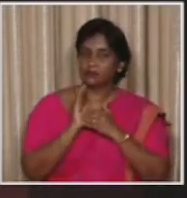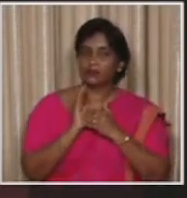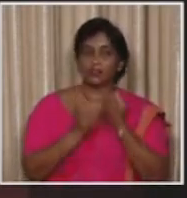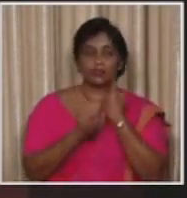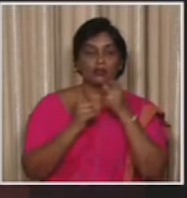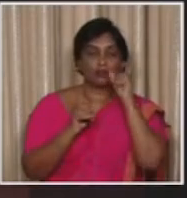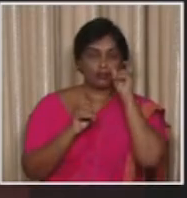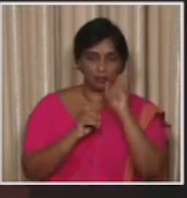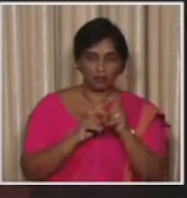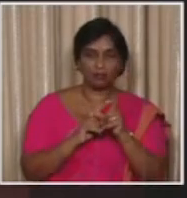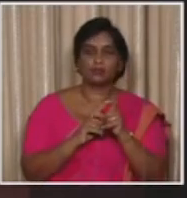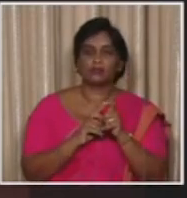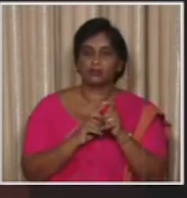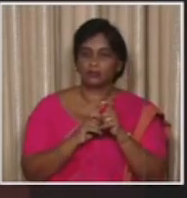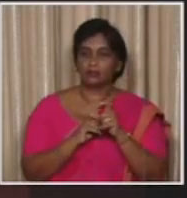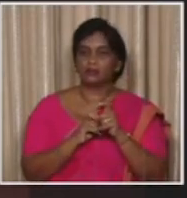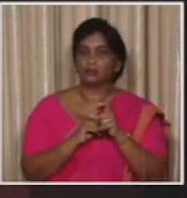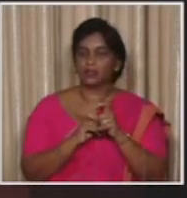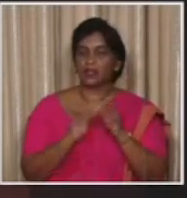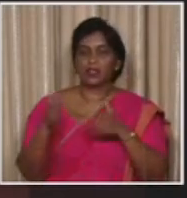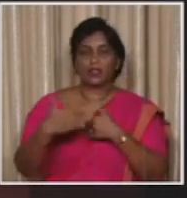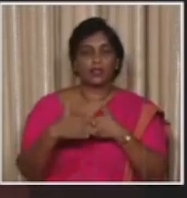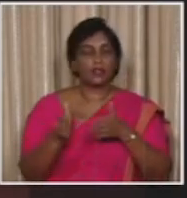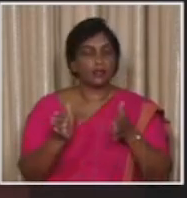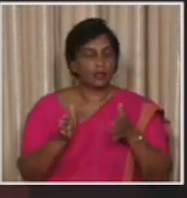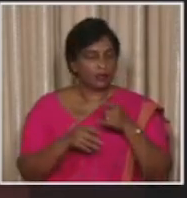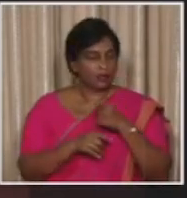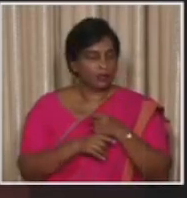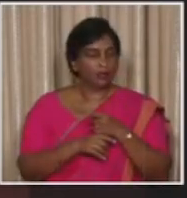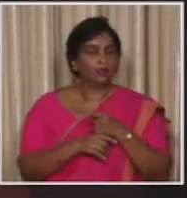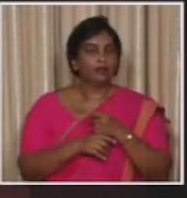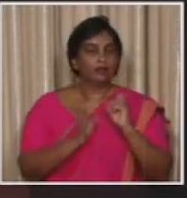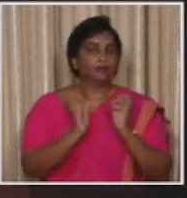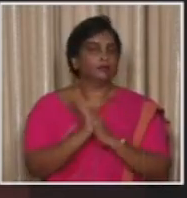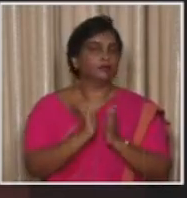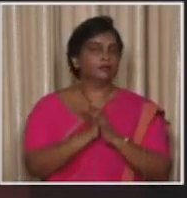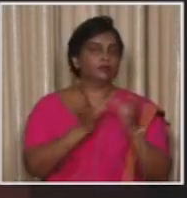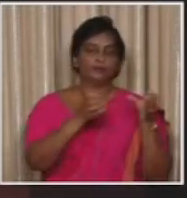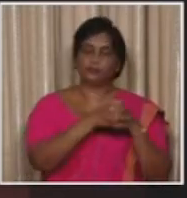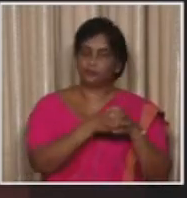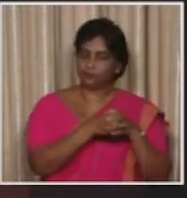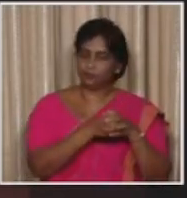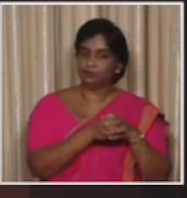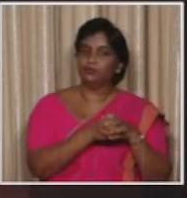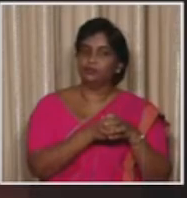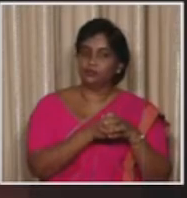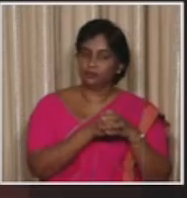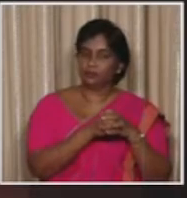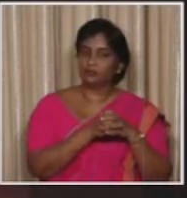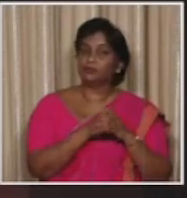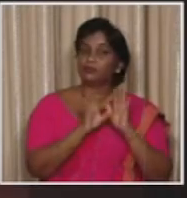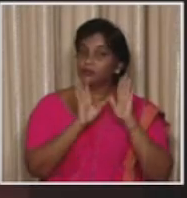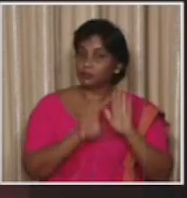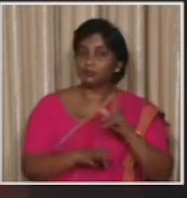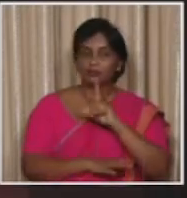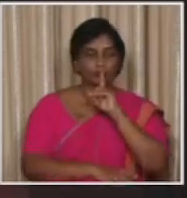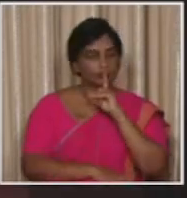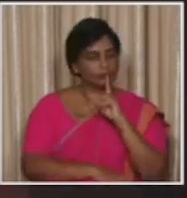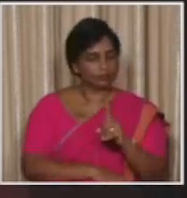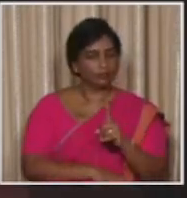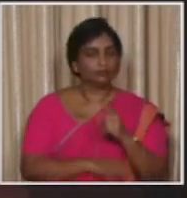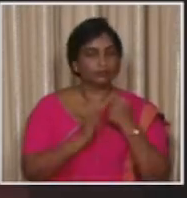බලන්න කැබිනට් එක කමිටුවක් පත් කරලා තියෙනවා. හැබැයි එකක් කියන්නට ඕන